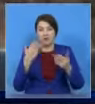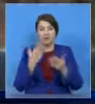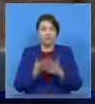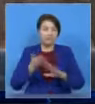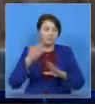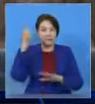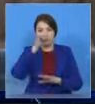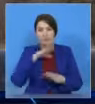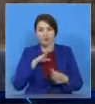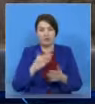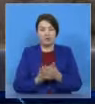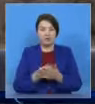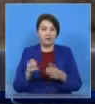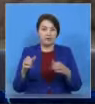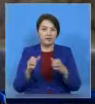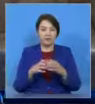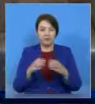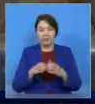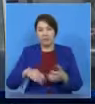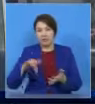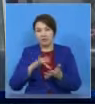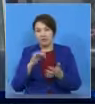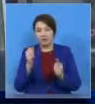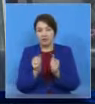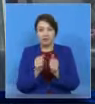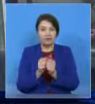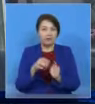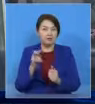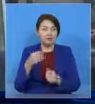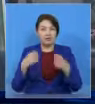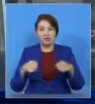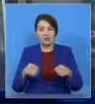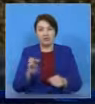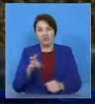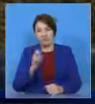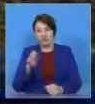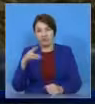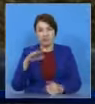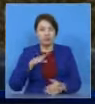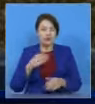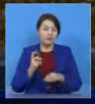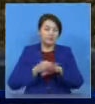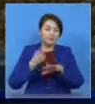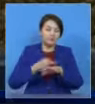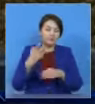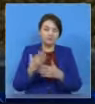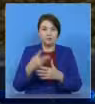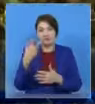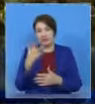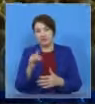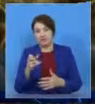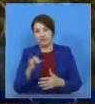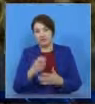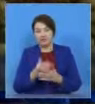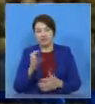годы, формирование из пригородной зоны областного центра остается основным поставщиком продукции в стабфонд. Так только картофель представлен тремя сортами